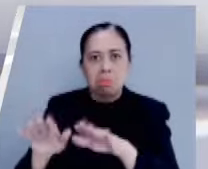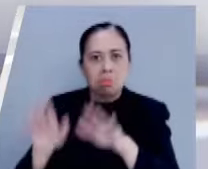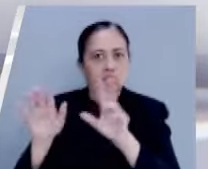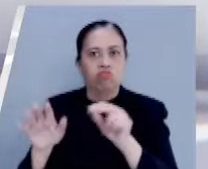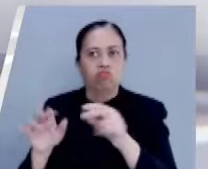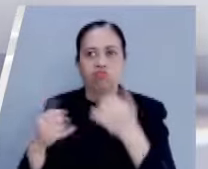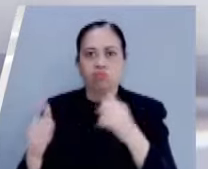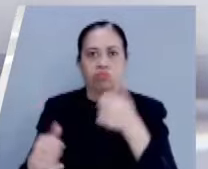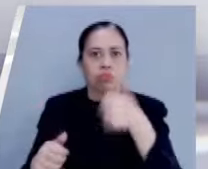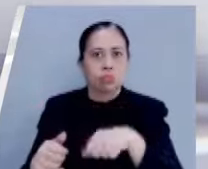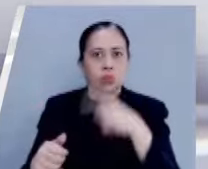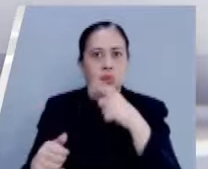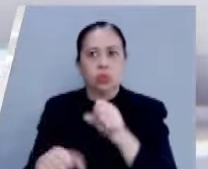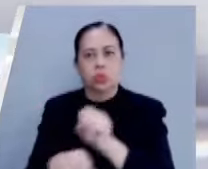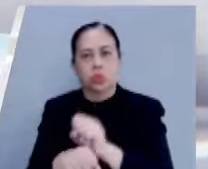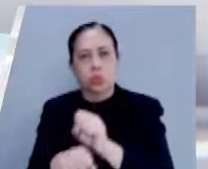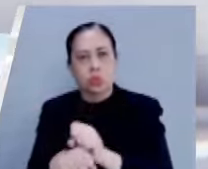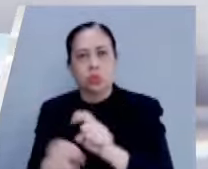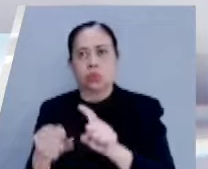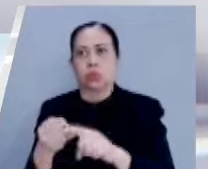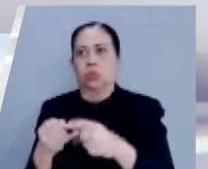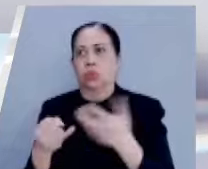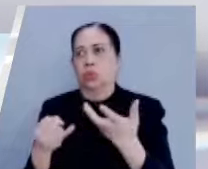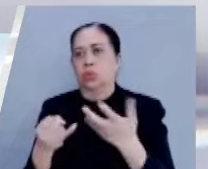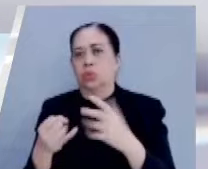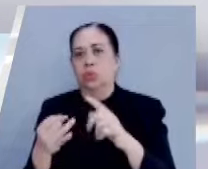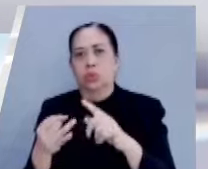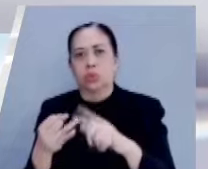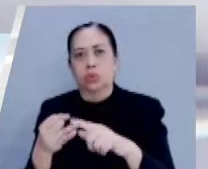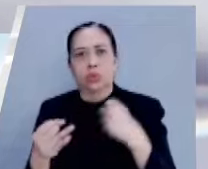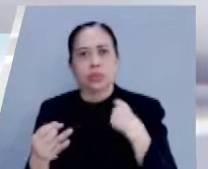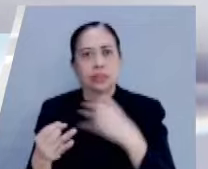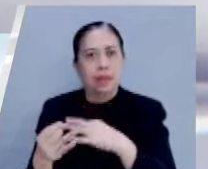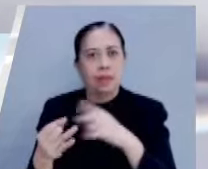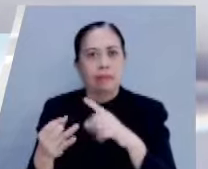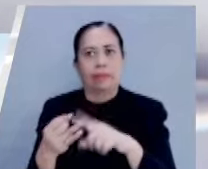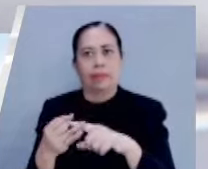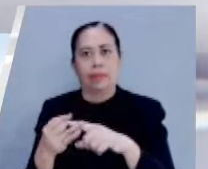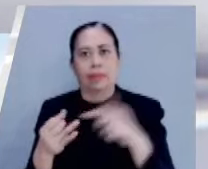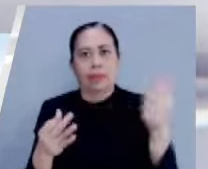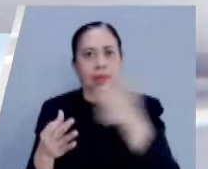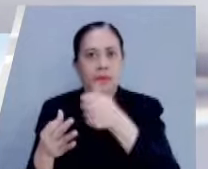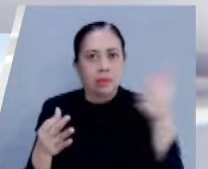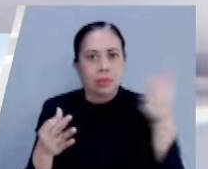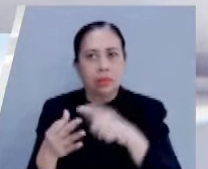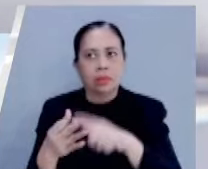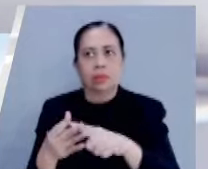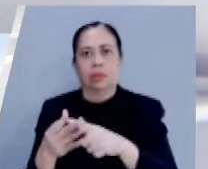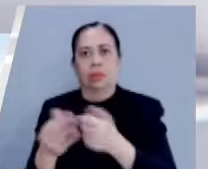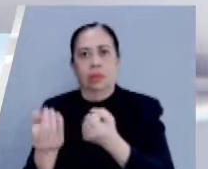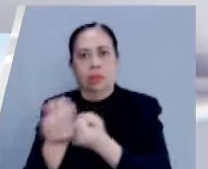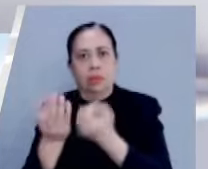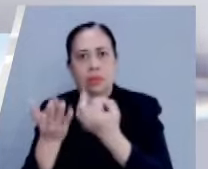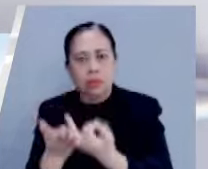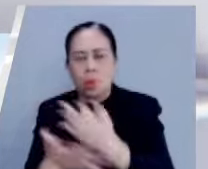yung mga empleyado, maging yung mga staff, yung mga maging transporter at financier ay lahat daw